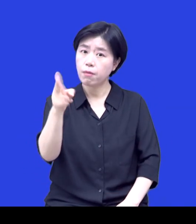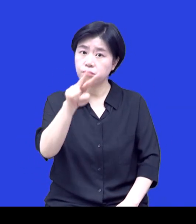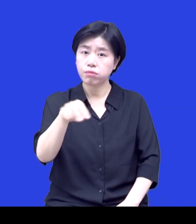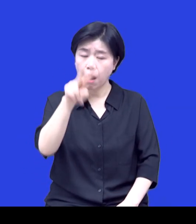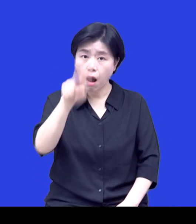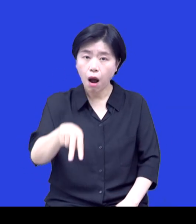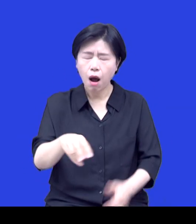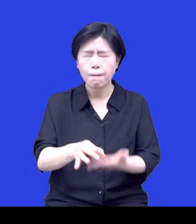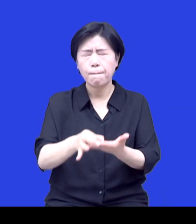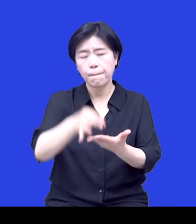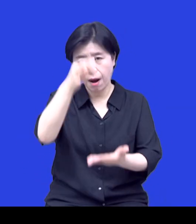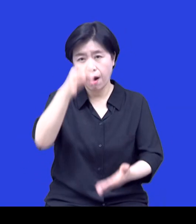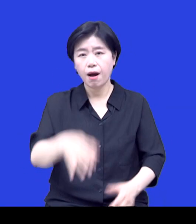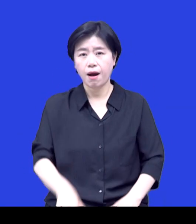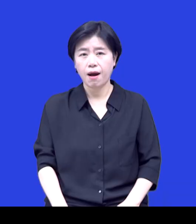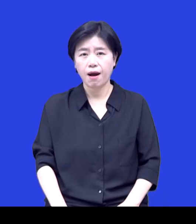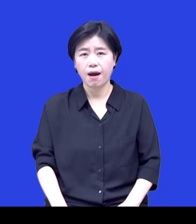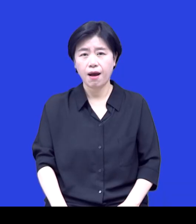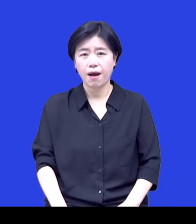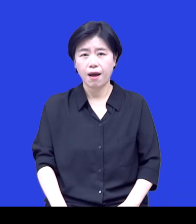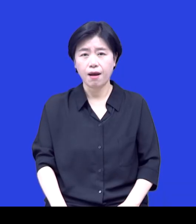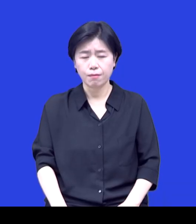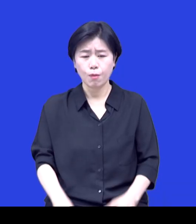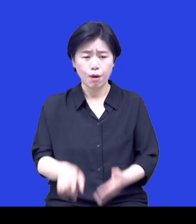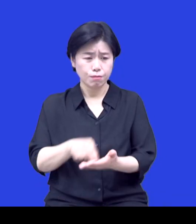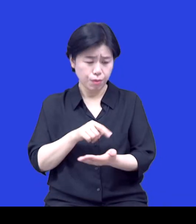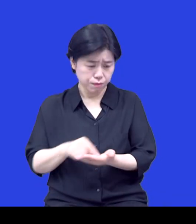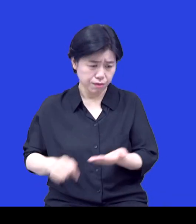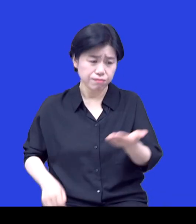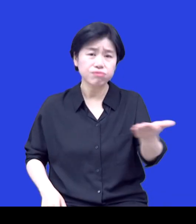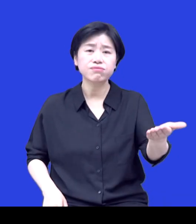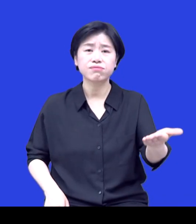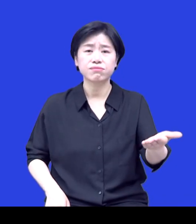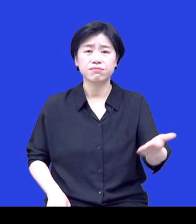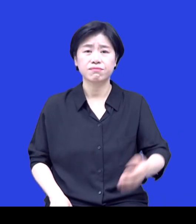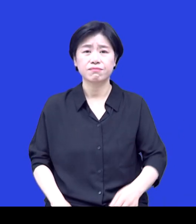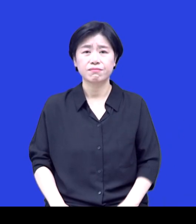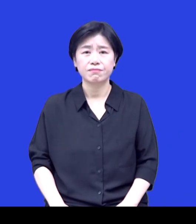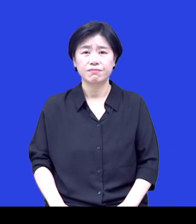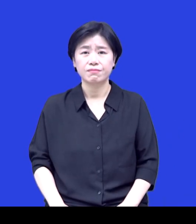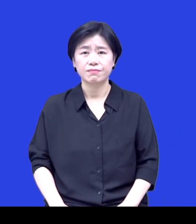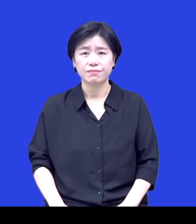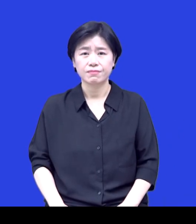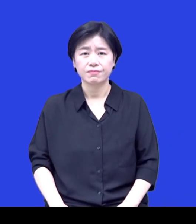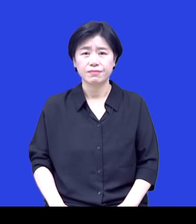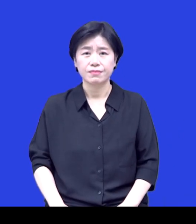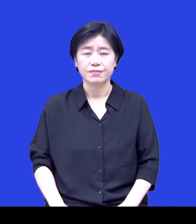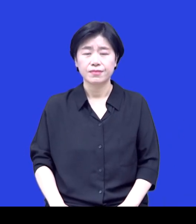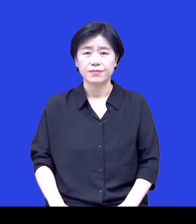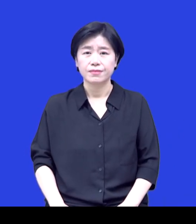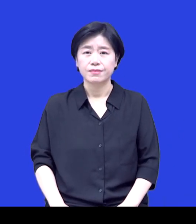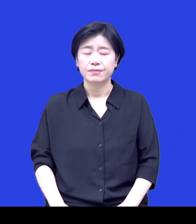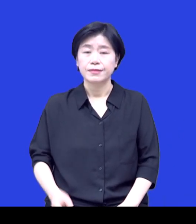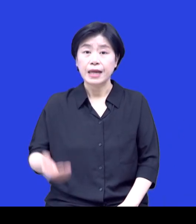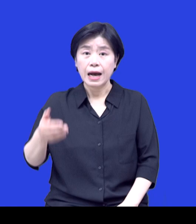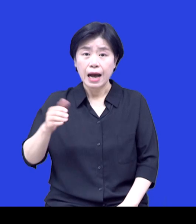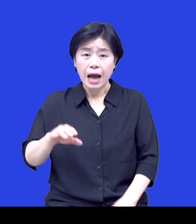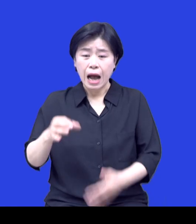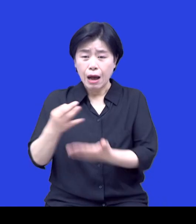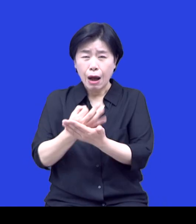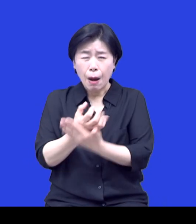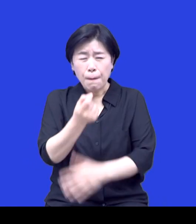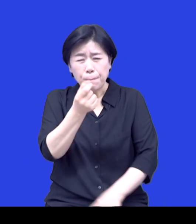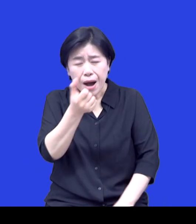우리 어머니한테 또 나한테 구박 굳이 그걸 그렇죠. 그러니까 우리 아버님은 그 작은 돈에서도 교인들 어렵다 그러면